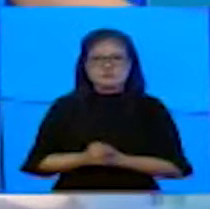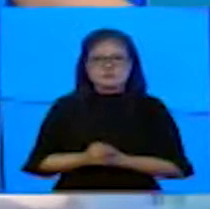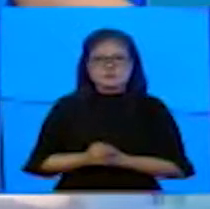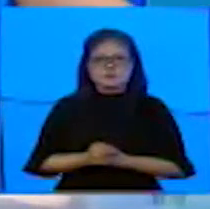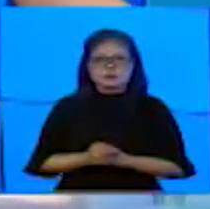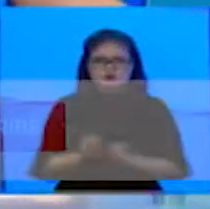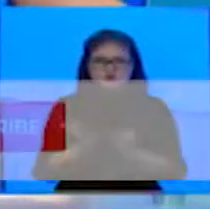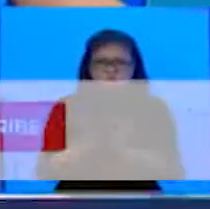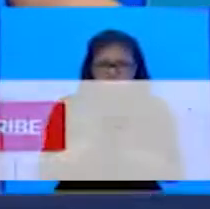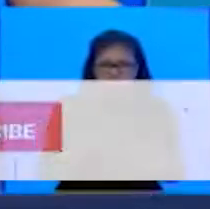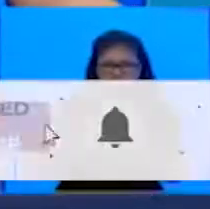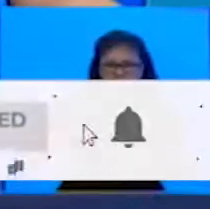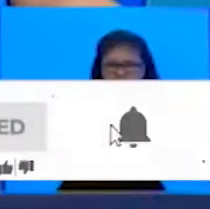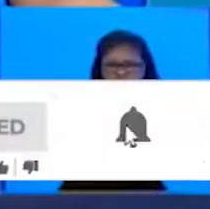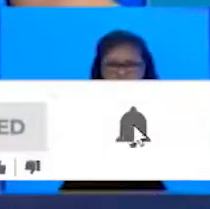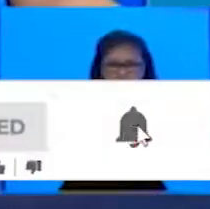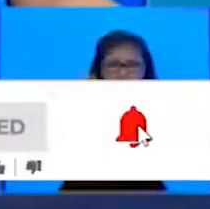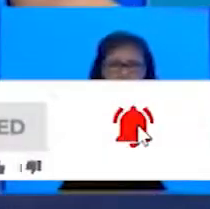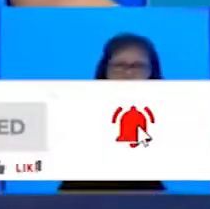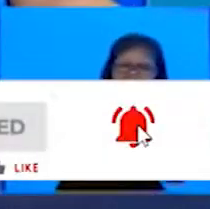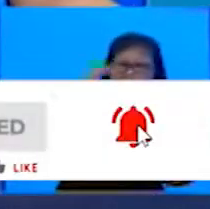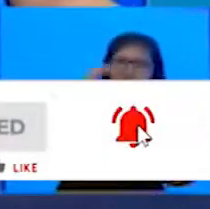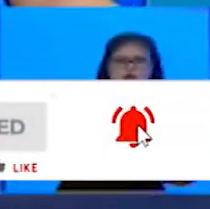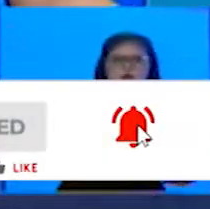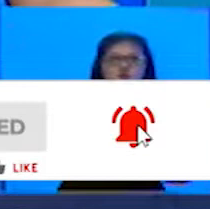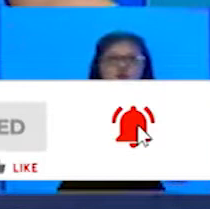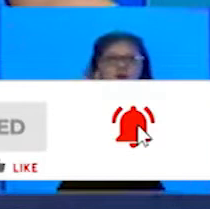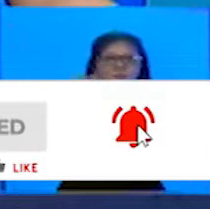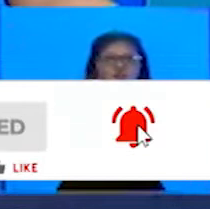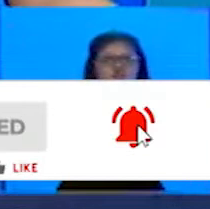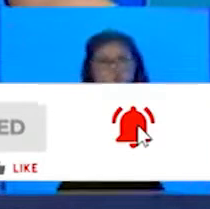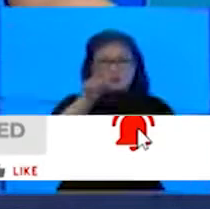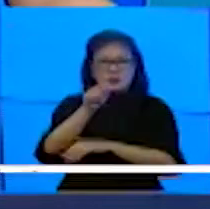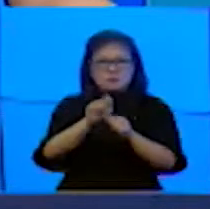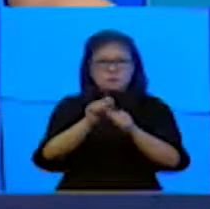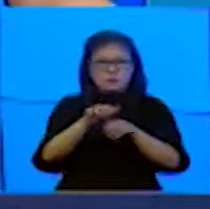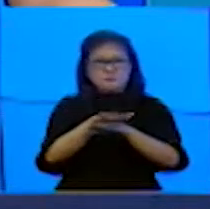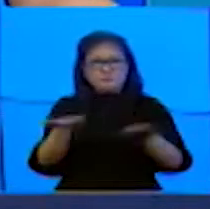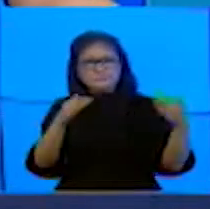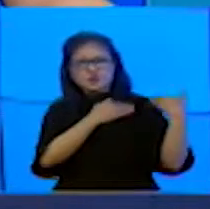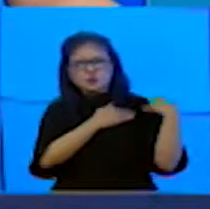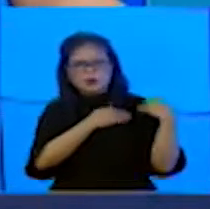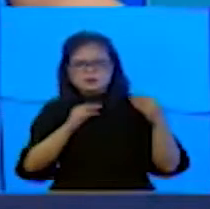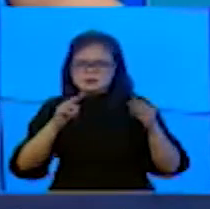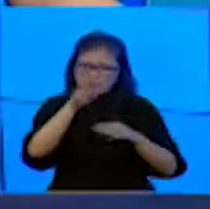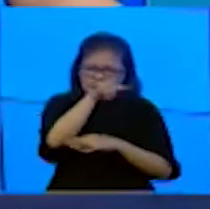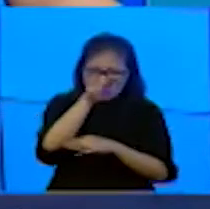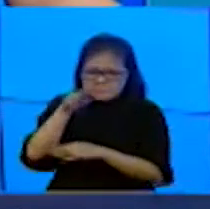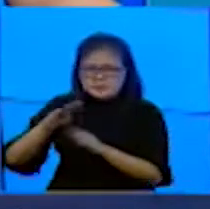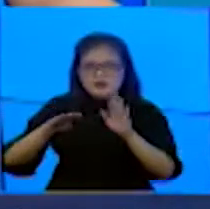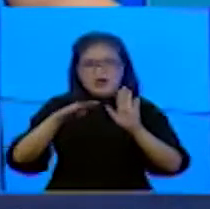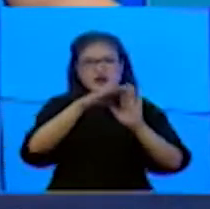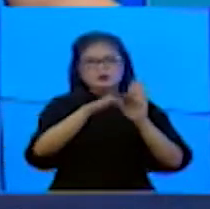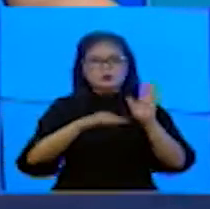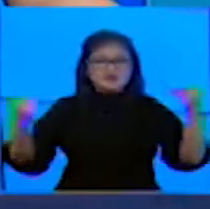Pemirsa, tingginya angka kasus COVID-19 di Kota Bekasi, Jawa Barat membuat aparat gabungan kembali menggalakkan razia protokol kesehatan. Aparat menggelar